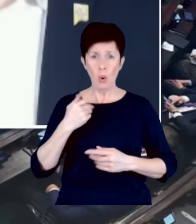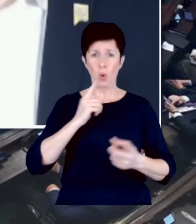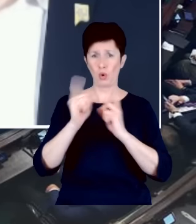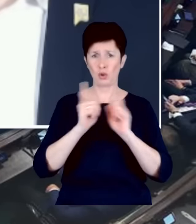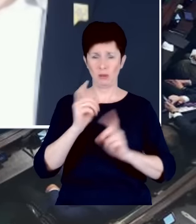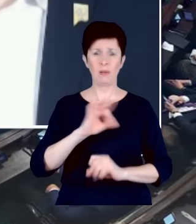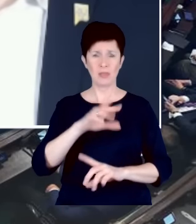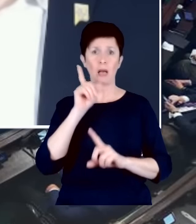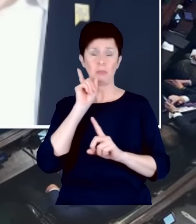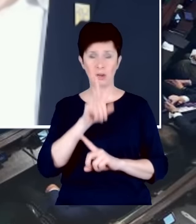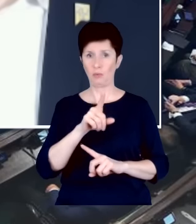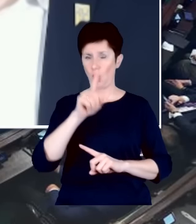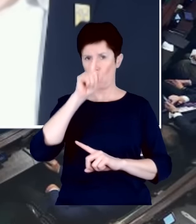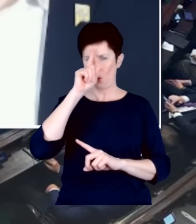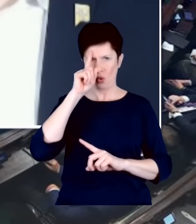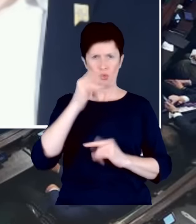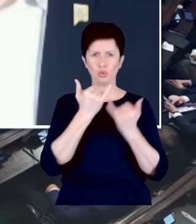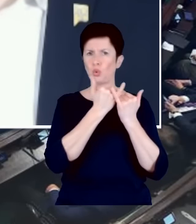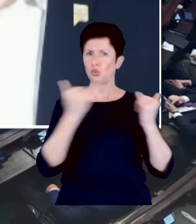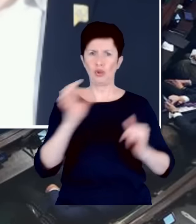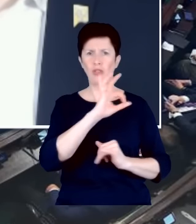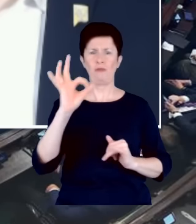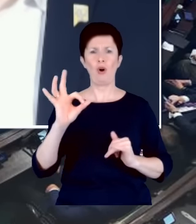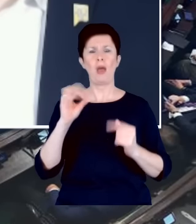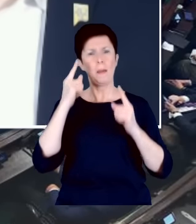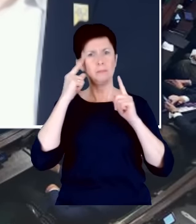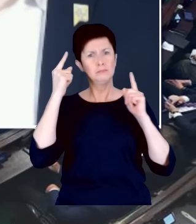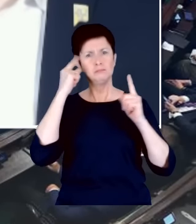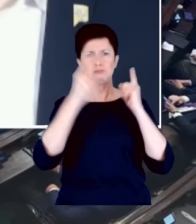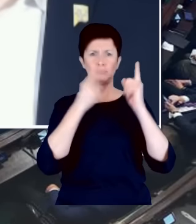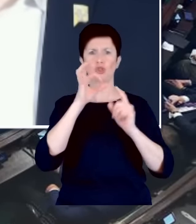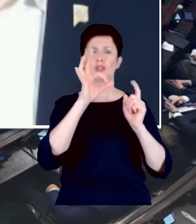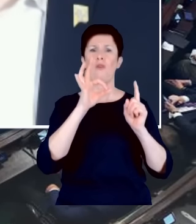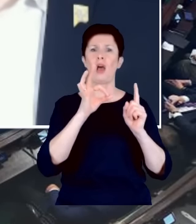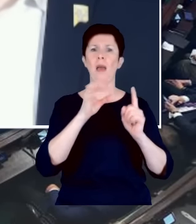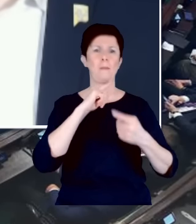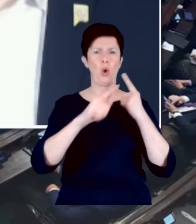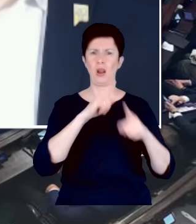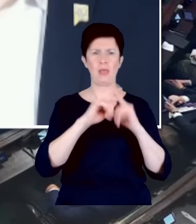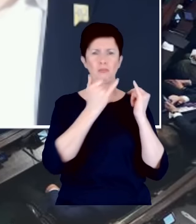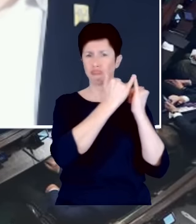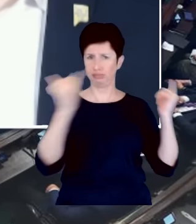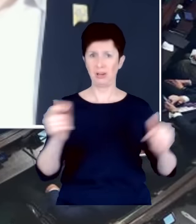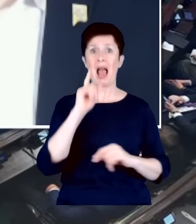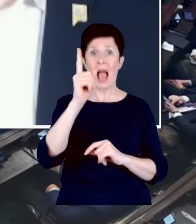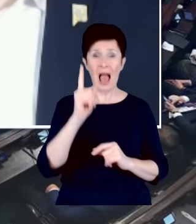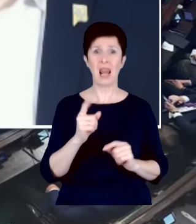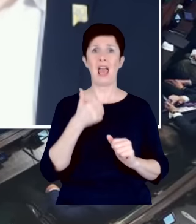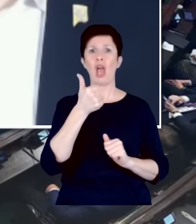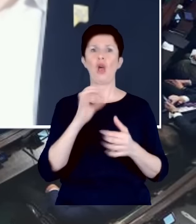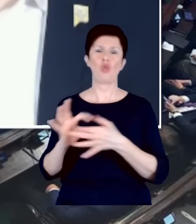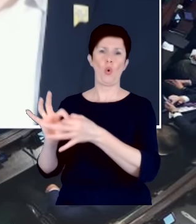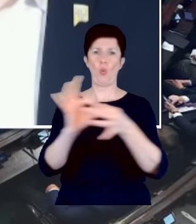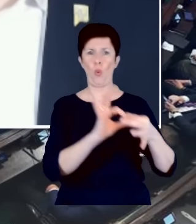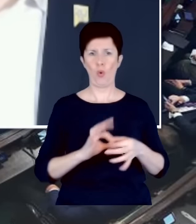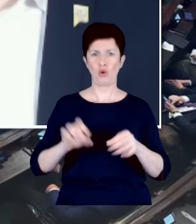ludzi, którzy mają bardzo różne poglądy polityczne, ale łączy ich to, że wszyscy jako rolnicy są po prostu niszczeni lewacką ideologią. Mam